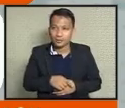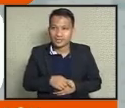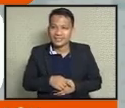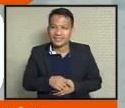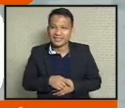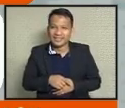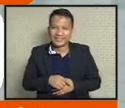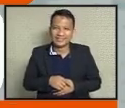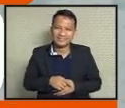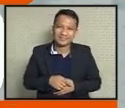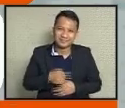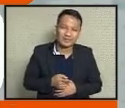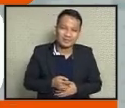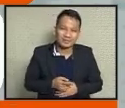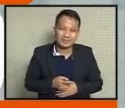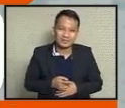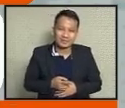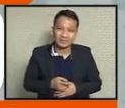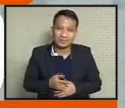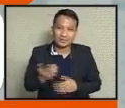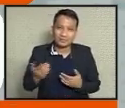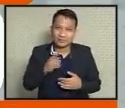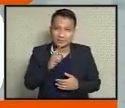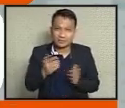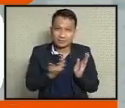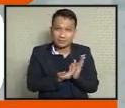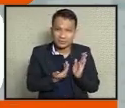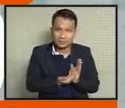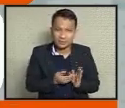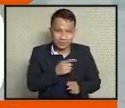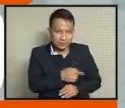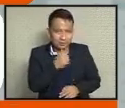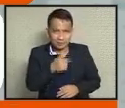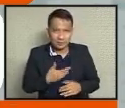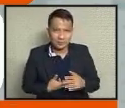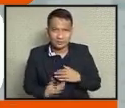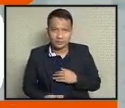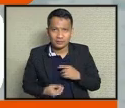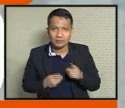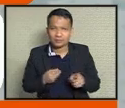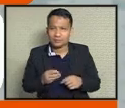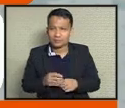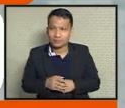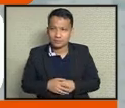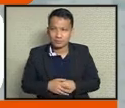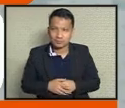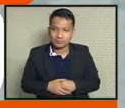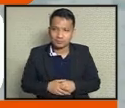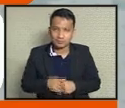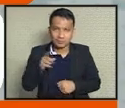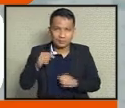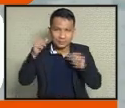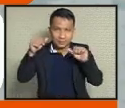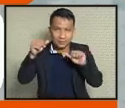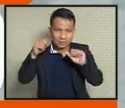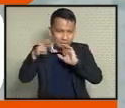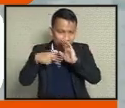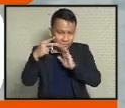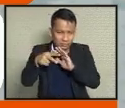I don't know, sir. Ito talaga to eh. Hindi naman totoo na nagpalaglag ka. Wala naman. Sinabi ko yun sa video, but